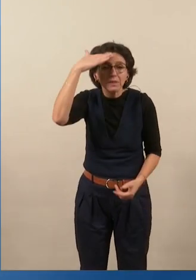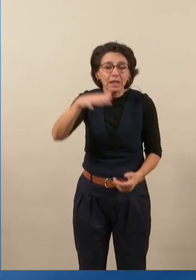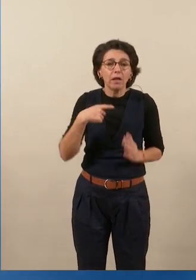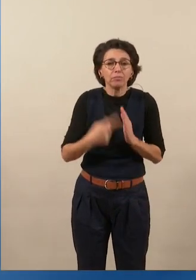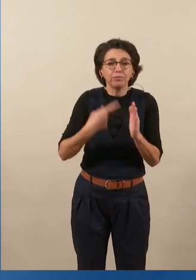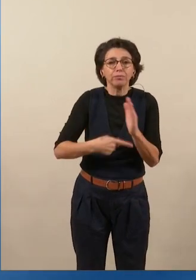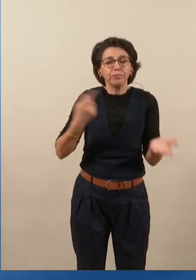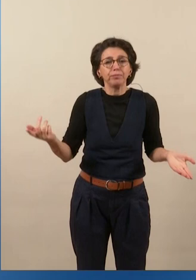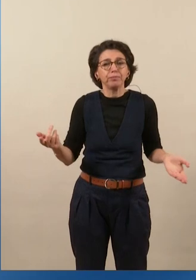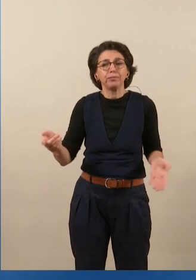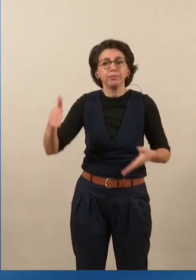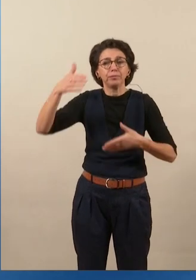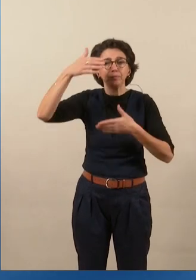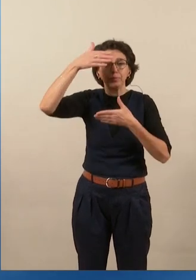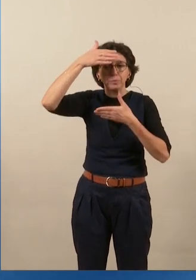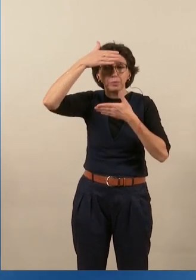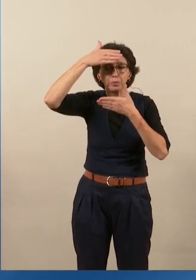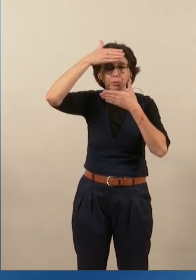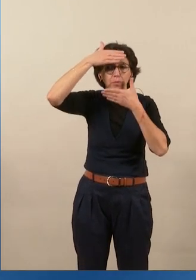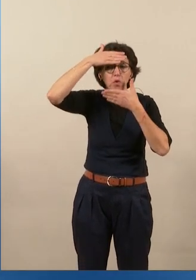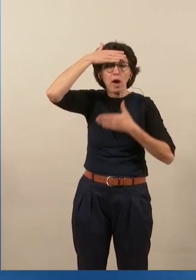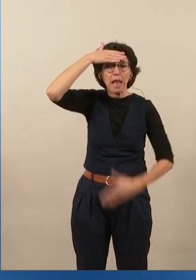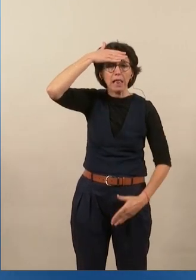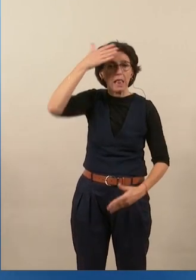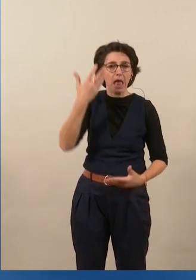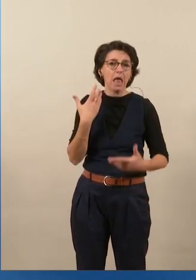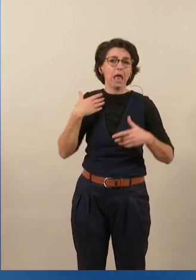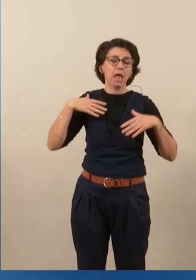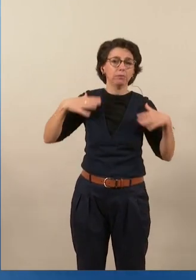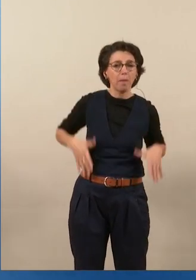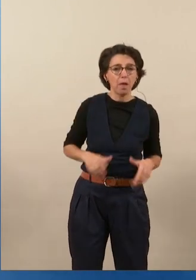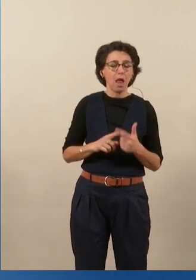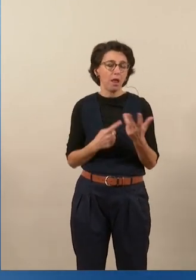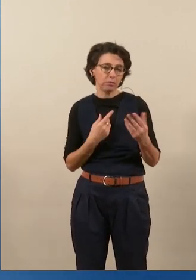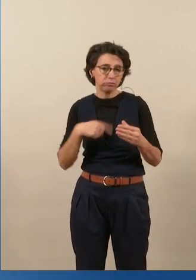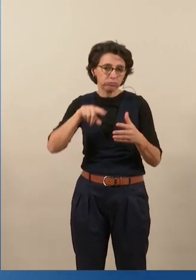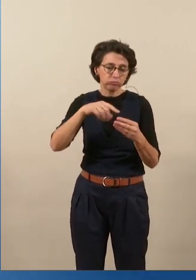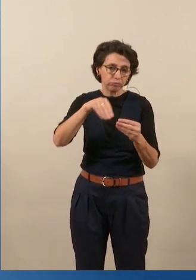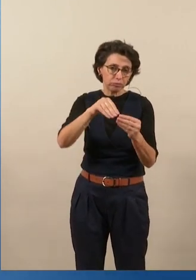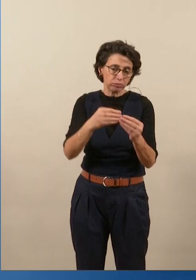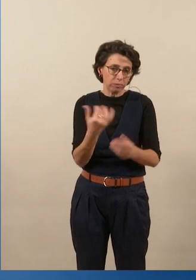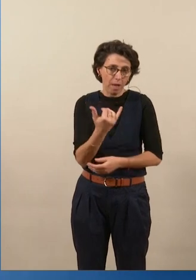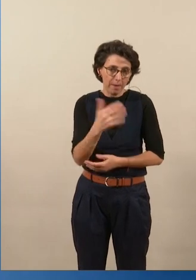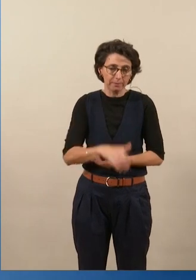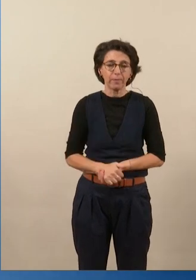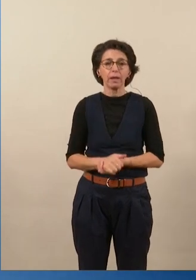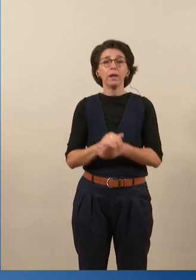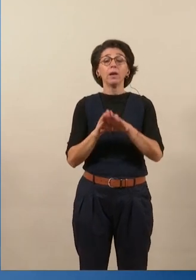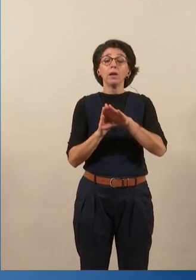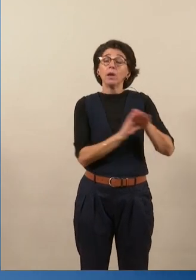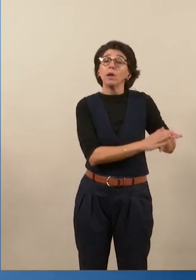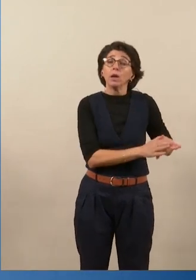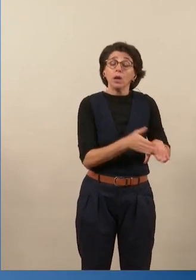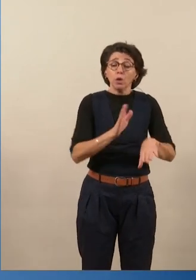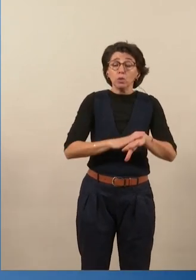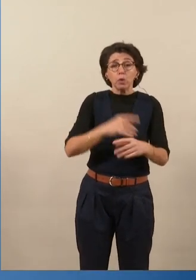port du burkini vous mettez l'accent également sur les inégalités dans le domaine de la culture pour siéger dans